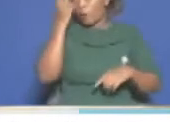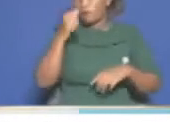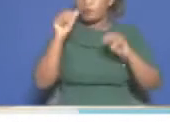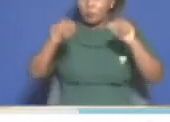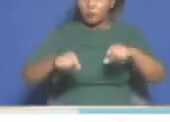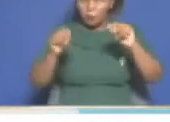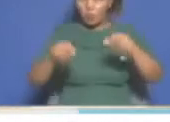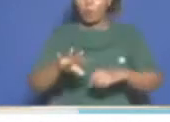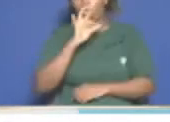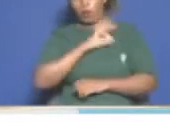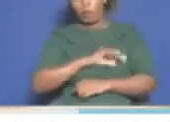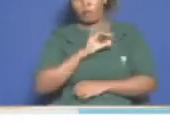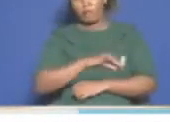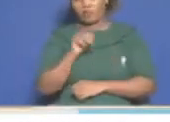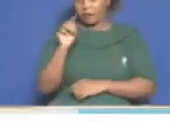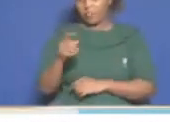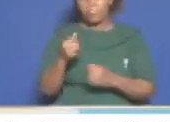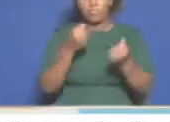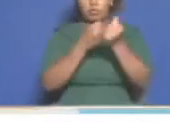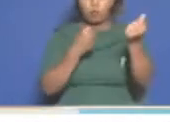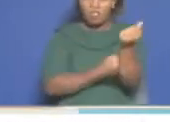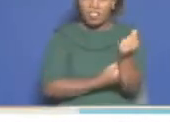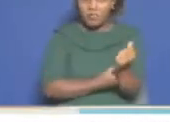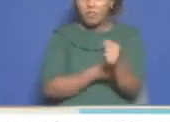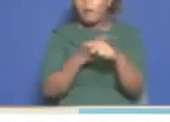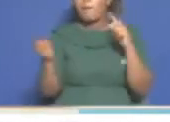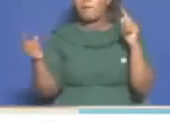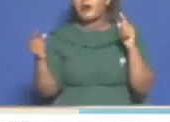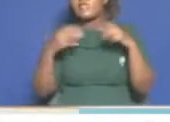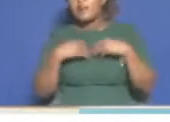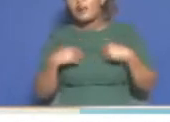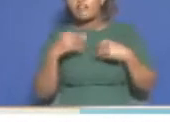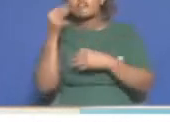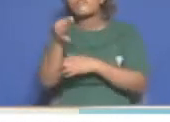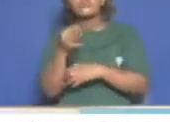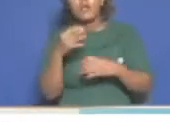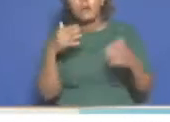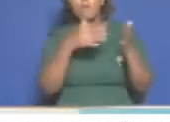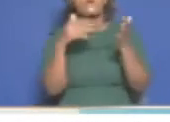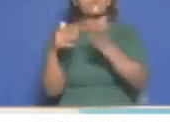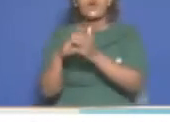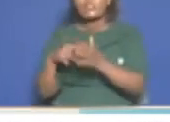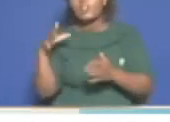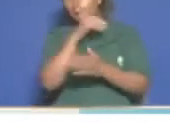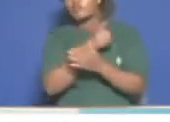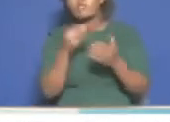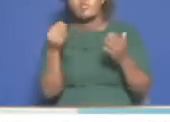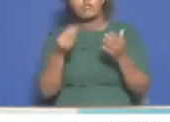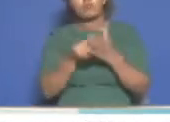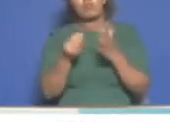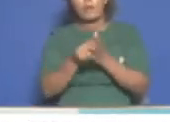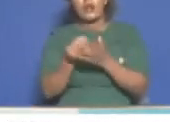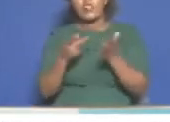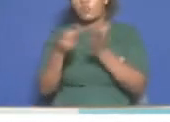kubenefit katika mipango hii ya ufadhili, wasije kupatikana katika njia panda ya kukosa karo ya kuenda shuleni na